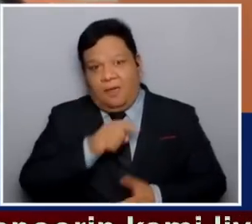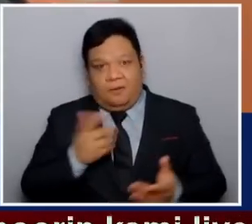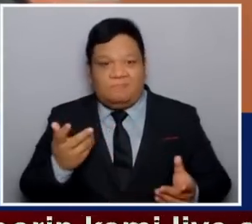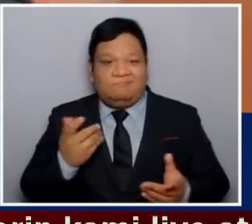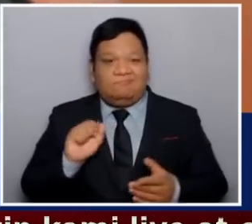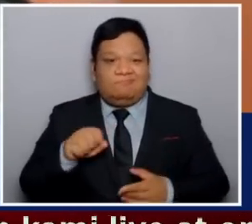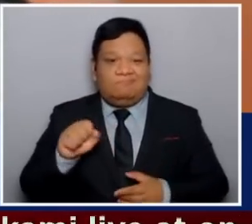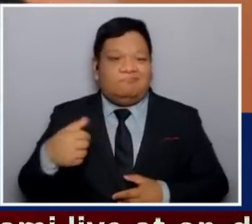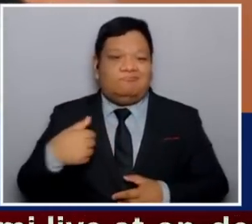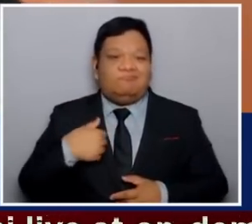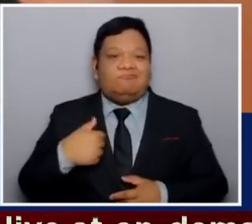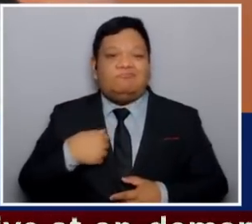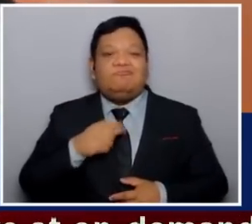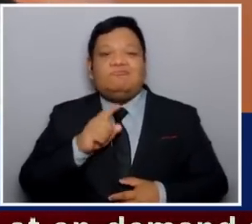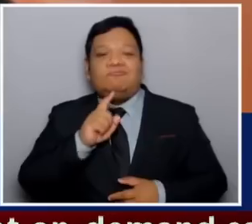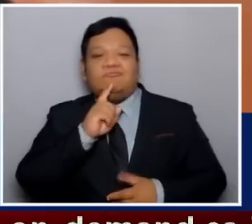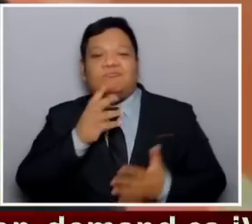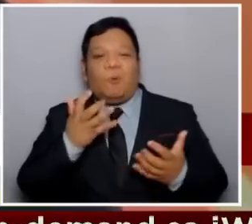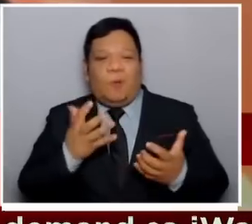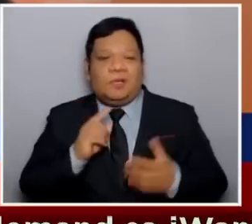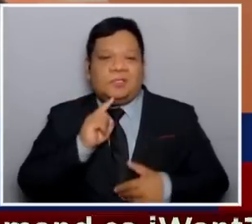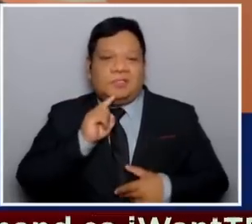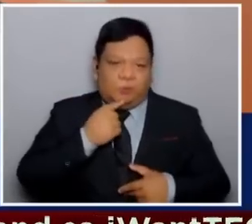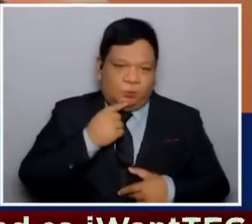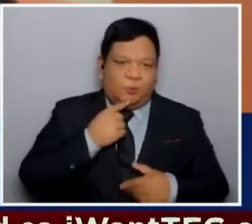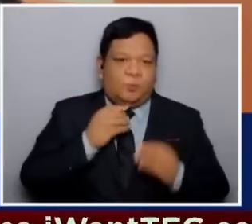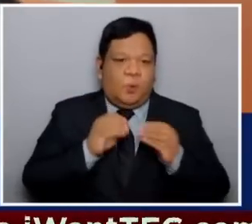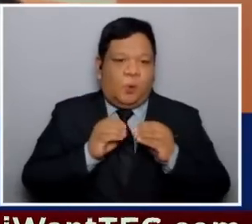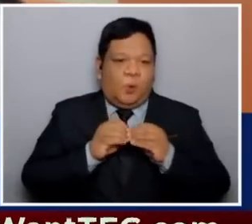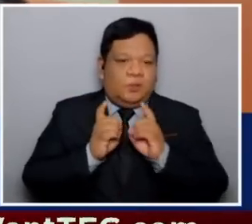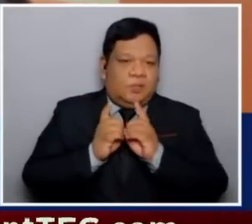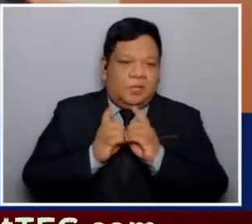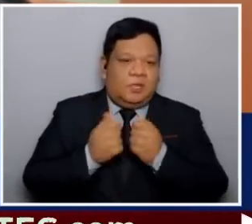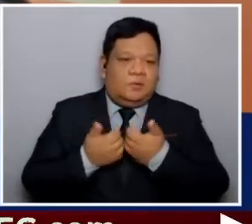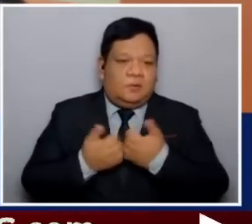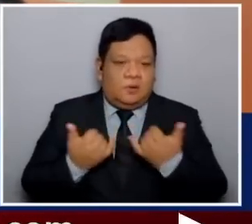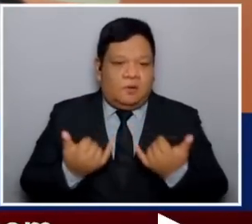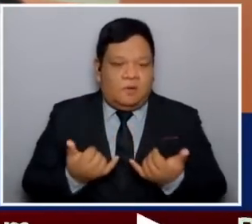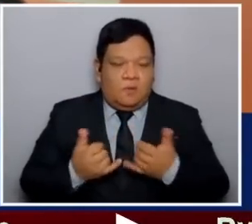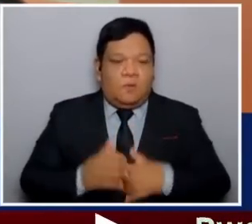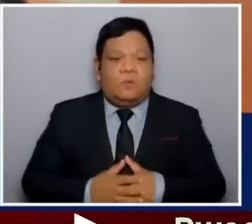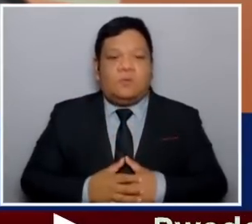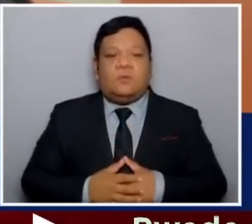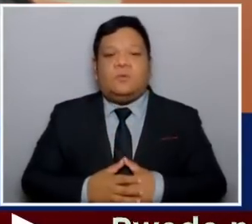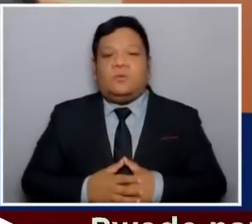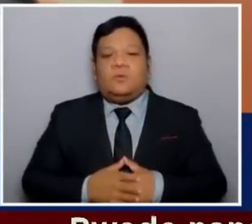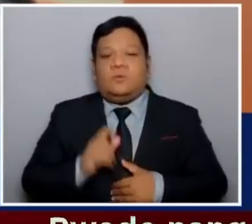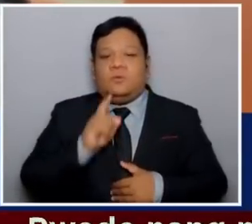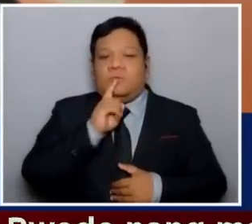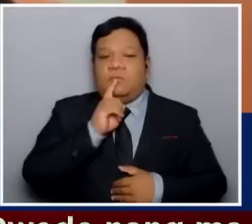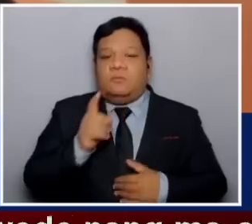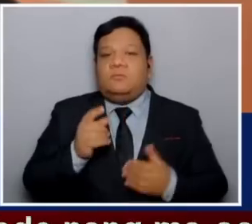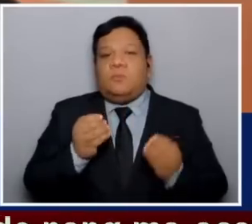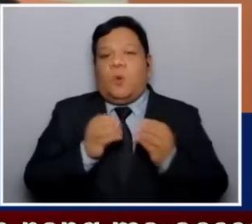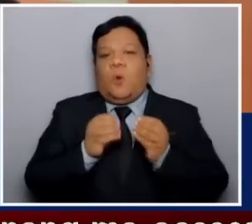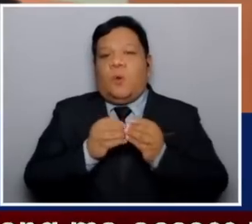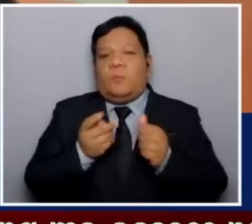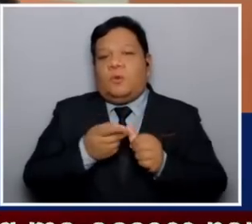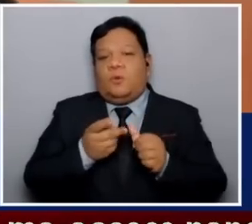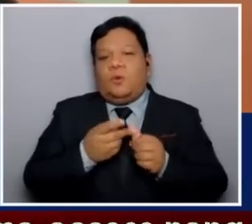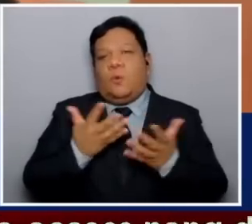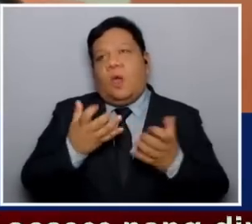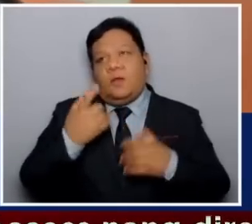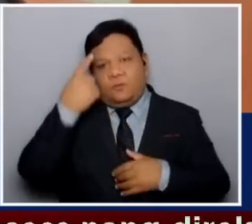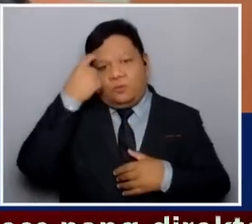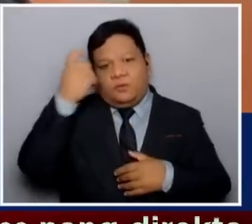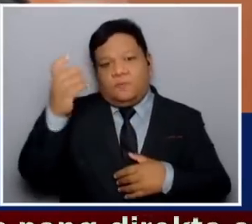I definitely take relationships more seriously now. And of course, na sa akin yung dream na one